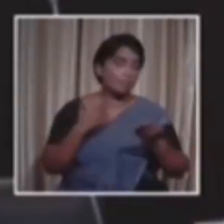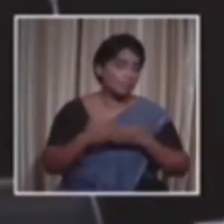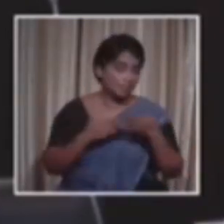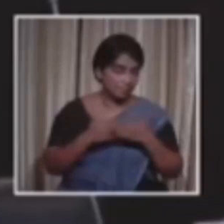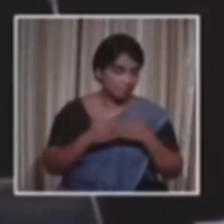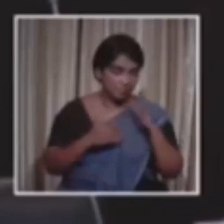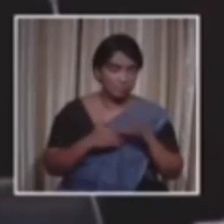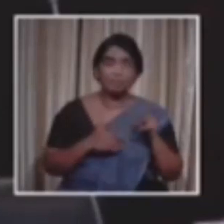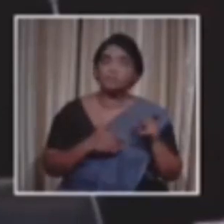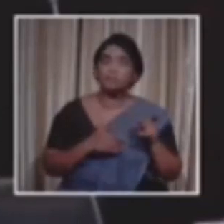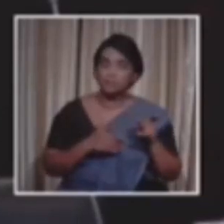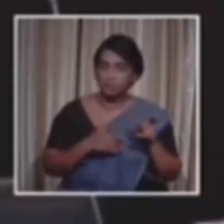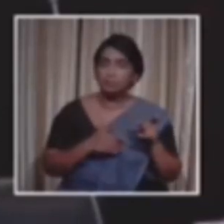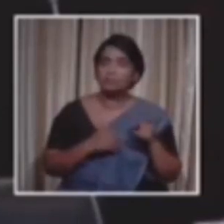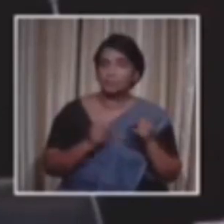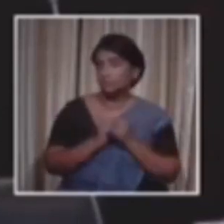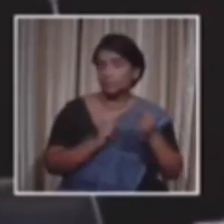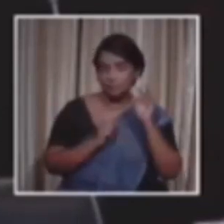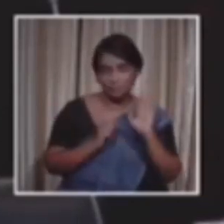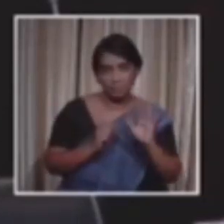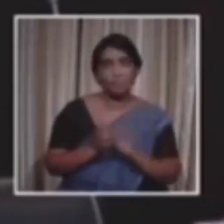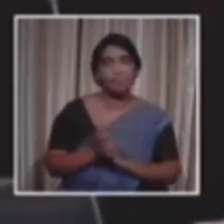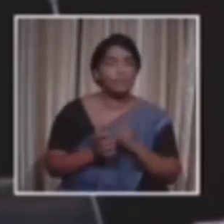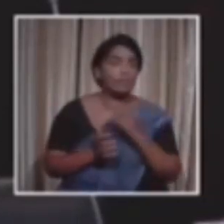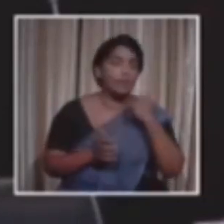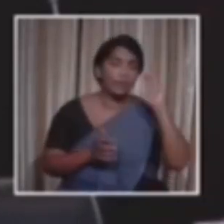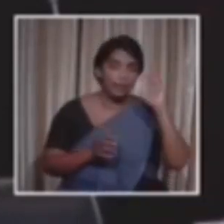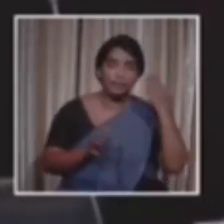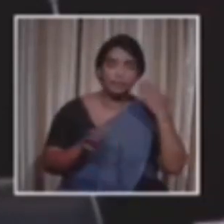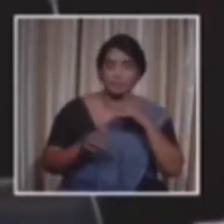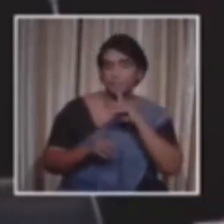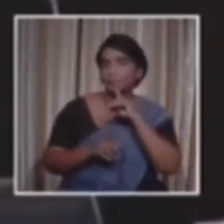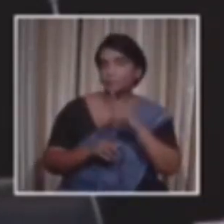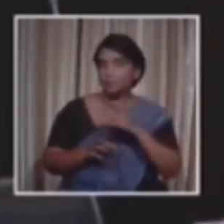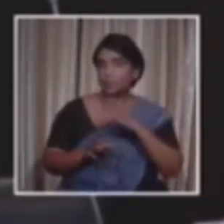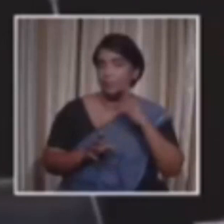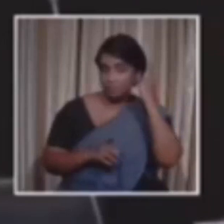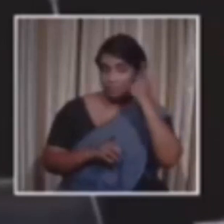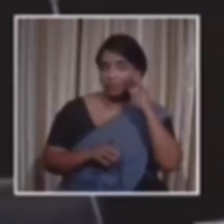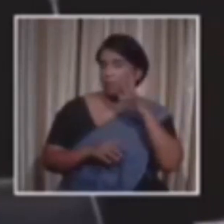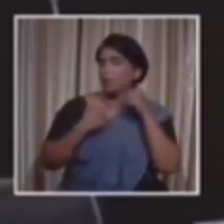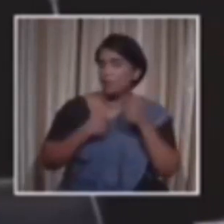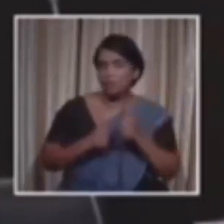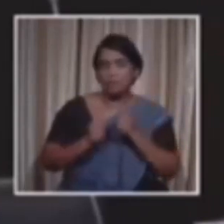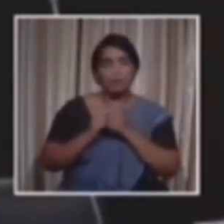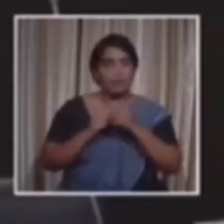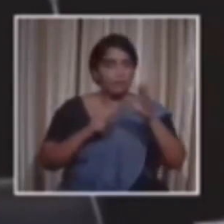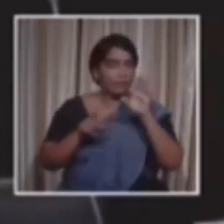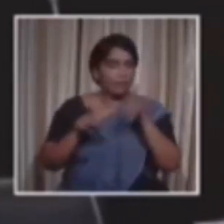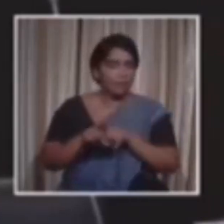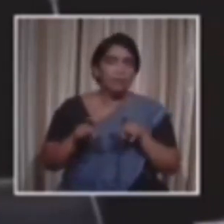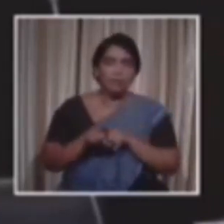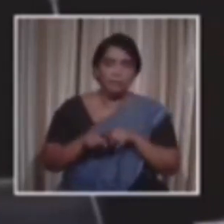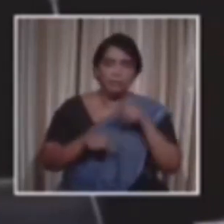நெருக்கடி நிலைக்கு உதவ முடியும் என்று தமிழ் தேசிய கூட்டமைப்பு நாடாளுமன்ற உறுப்பினர் தர்மலிங்கம் சித்தார்த்தன் தெரிவித்துள்ளார். நாடாளுமன்ற